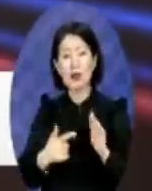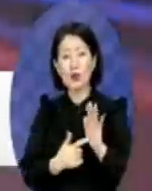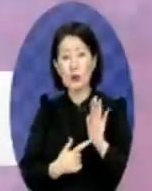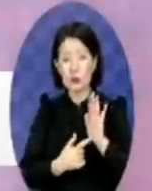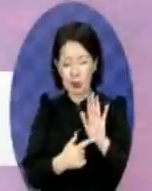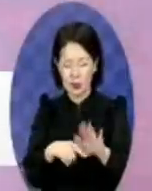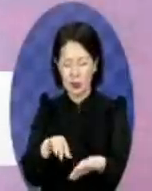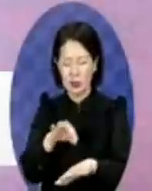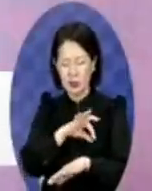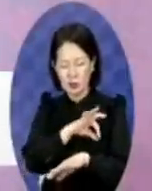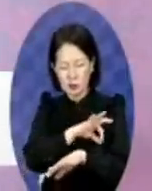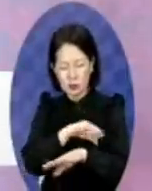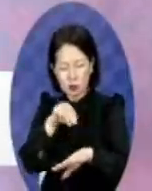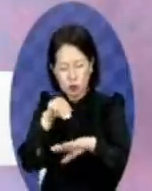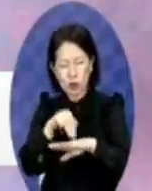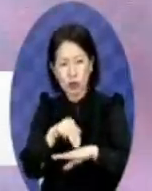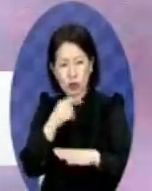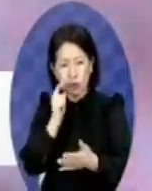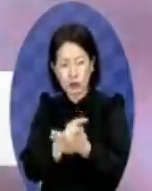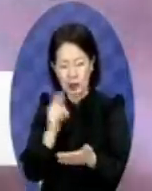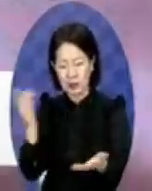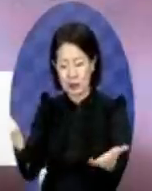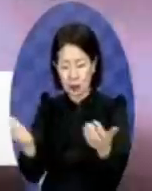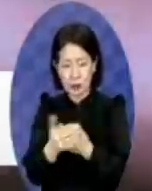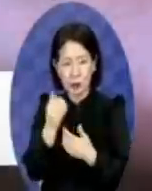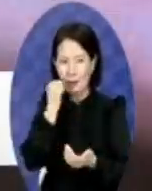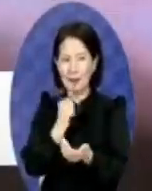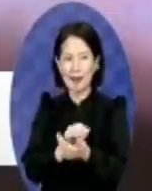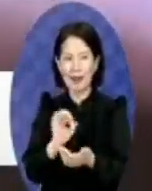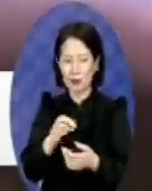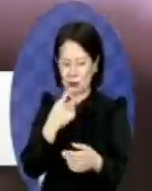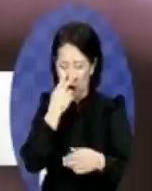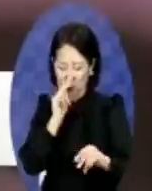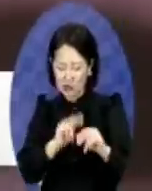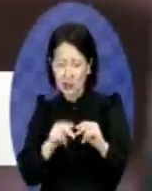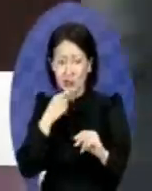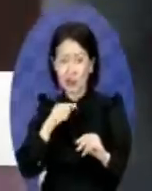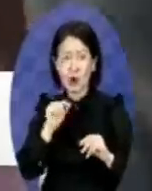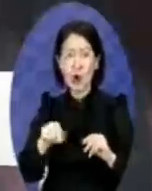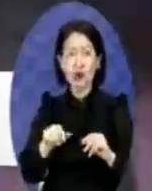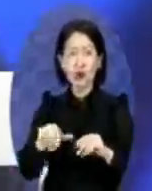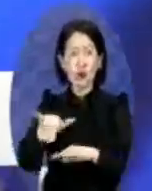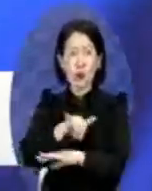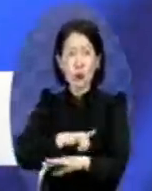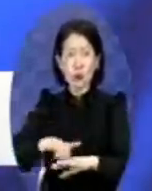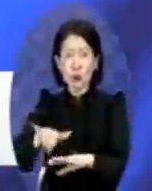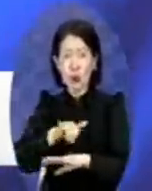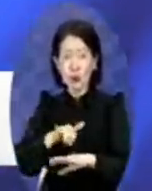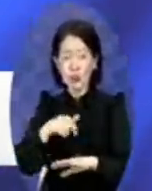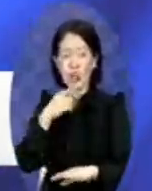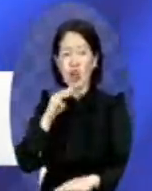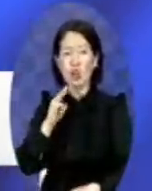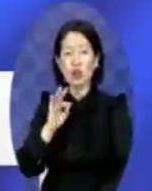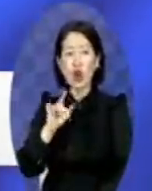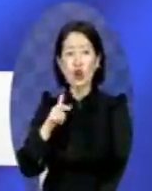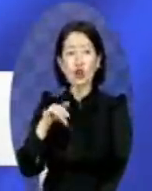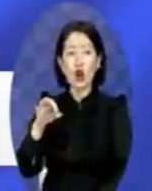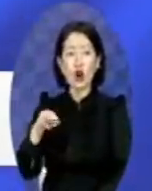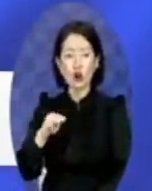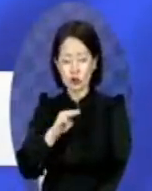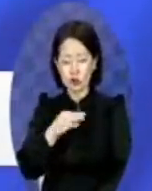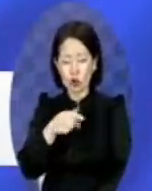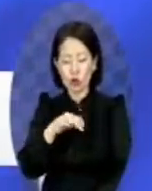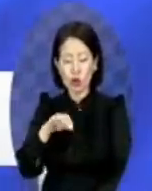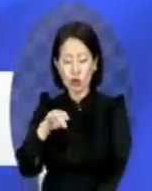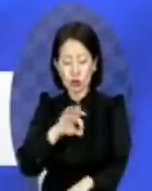санал хураалаач гэсэн одоо батлагдахгүй гэдгийг шинжээчдийн хувьд бол онцолж байна. Гэхдээ одоогоор эдгээр улс орнуудын тогтоолын төслөөр аюулгүй зөвлөл санал